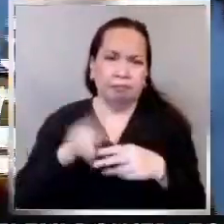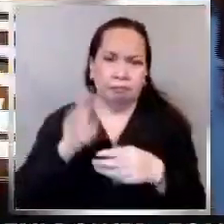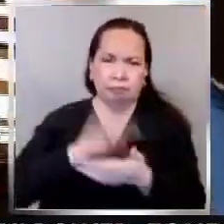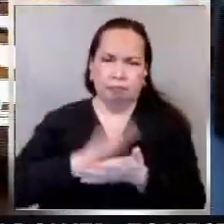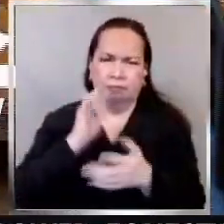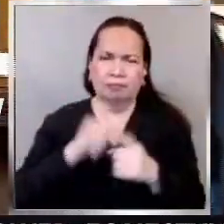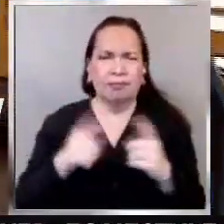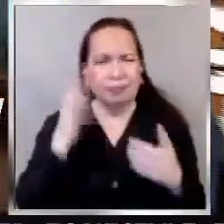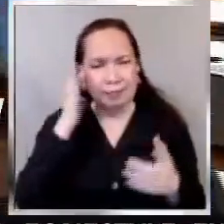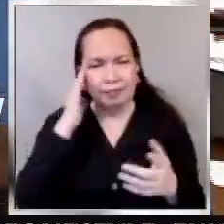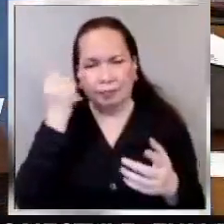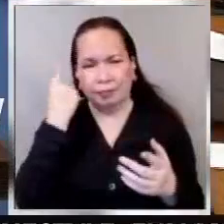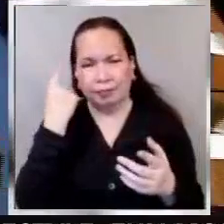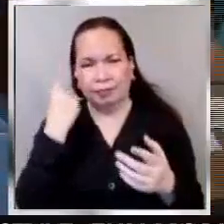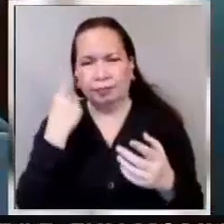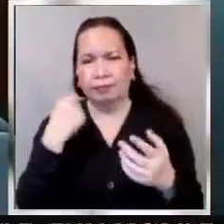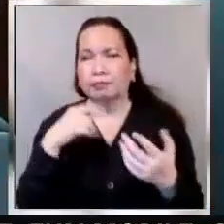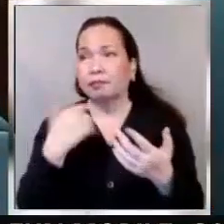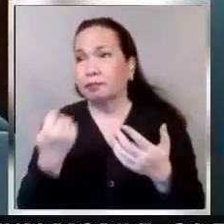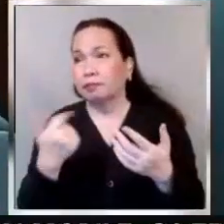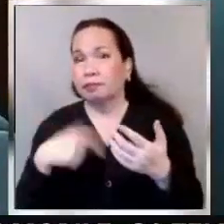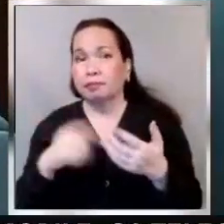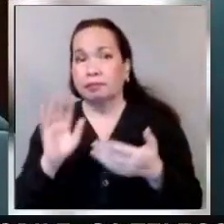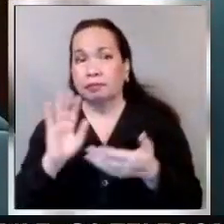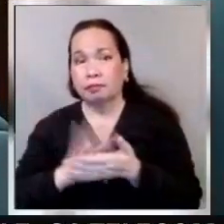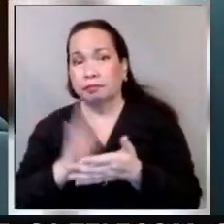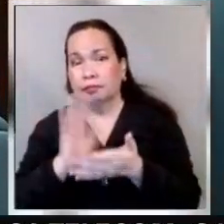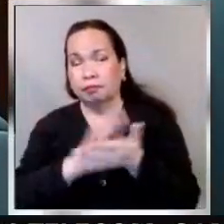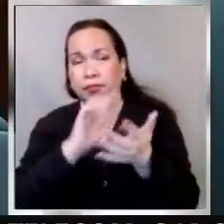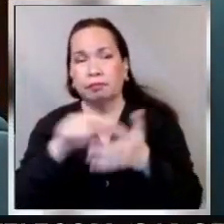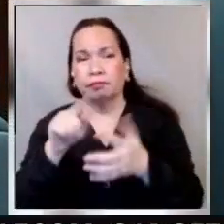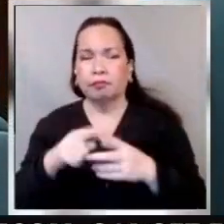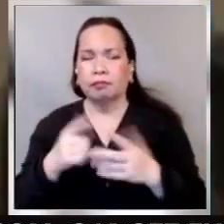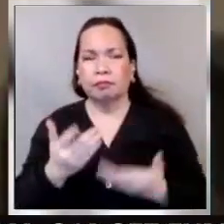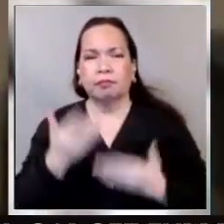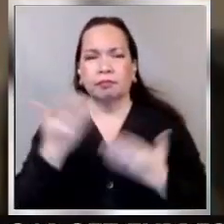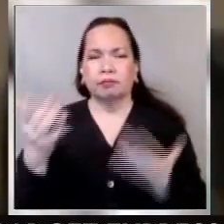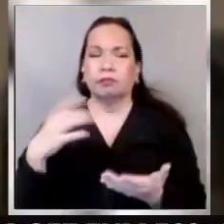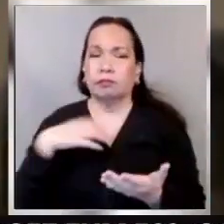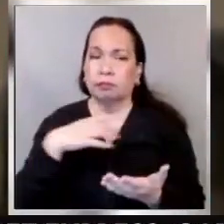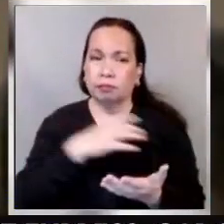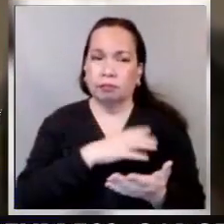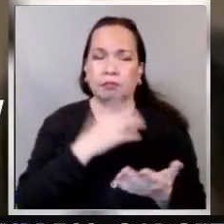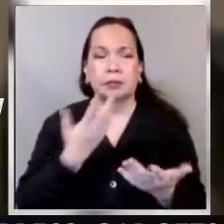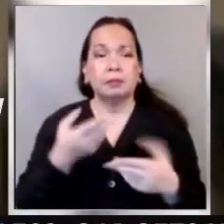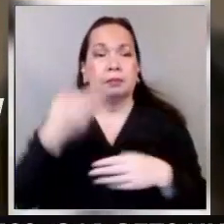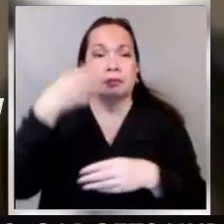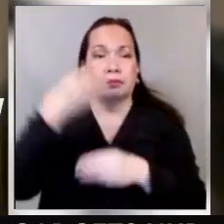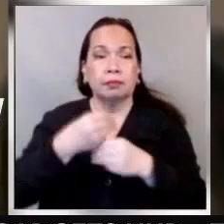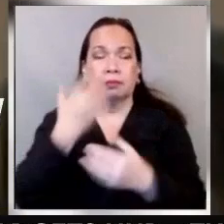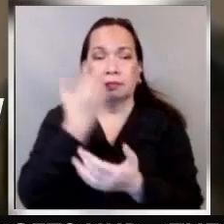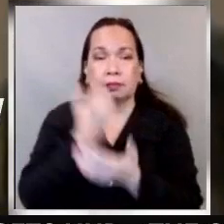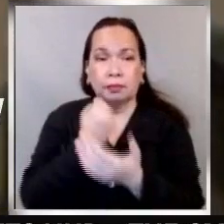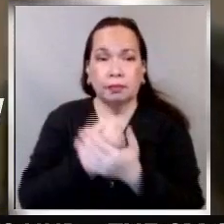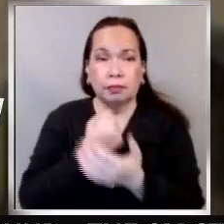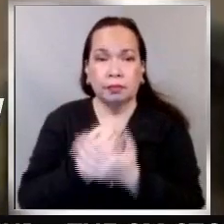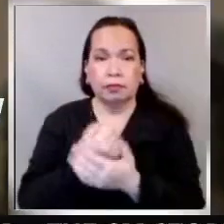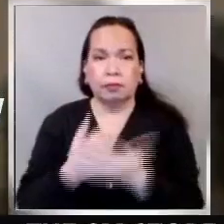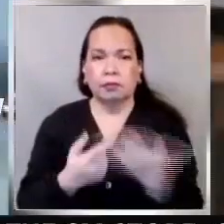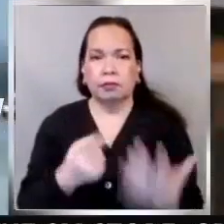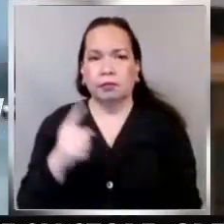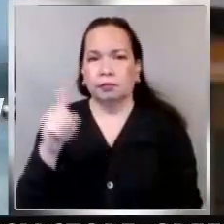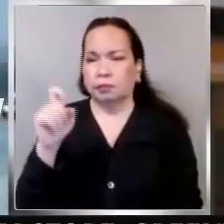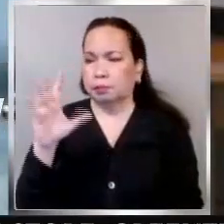ng presyo, may mga panukala sa Kongreso para sa legislated wage hike mula 150 hanggang 750